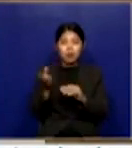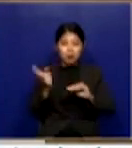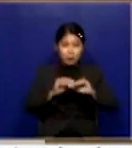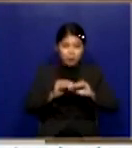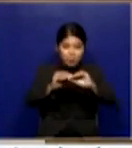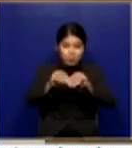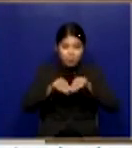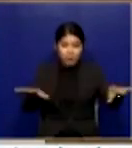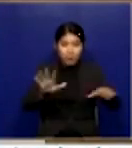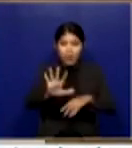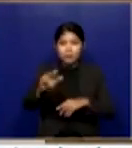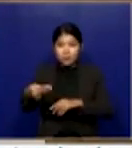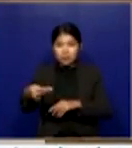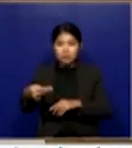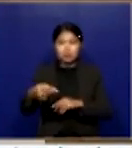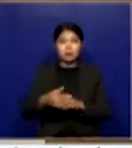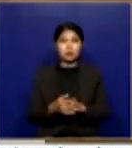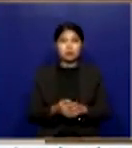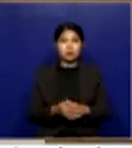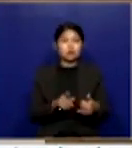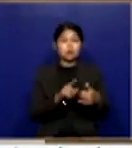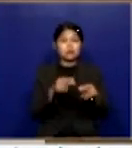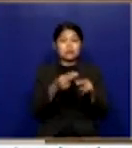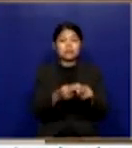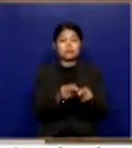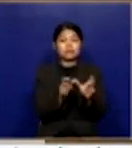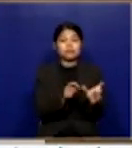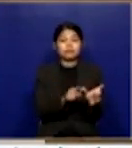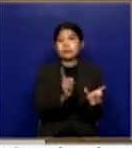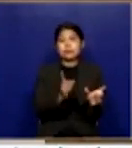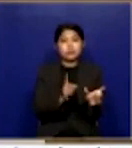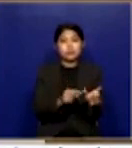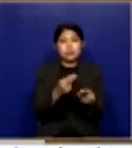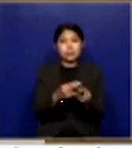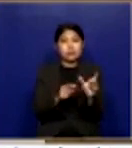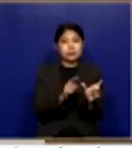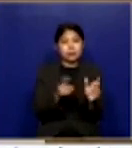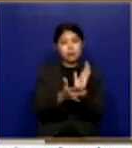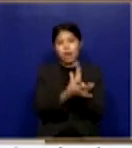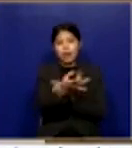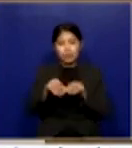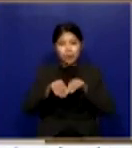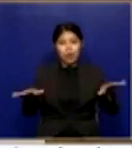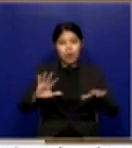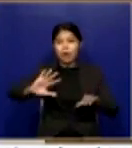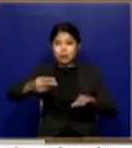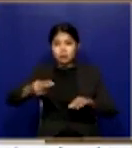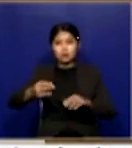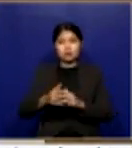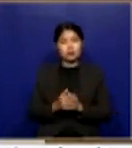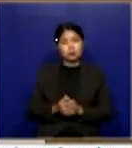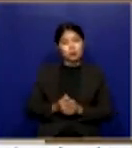50,000อ้างจาก accountเดิมแต่ไม่ทราบว่าใช้เทคโนโลยีอะไรนะครับผมก็อาจจะไม่ทันสมัยเท่า